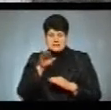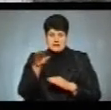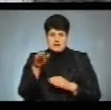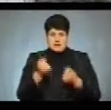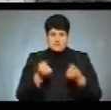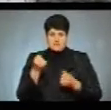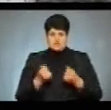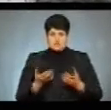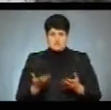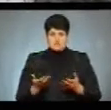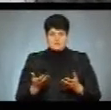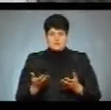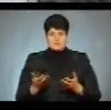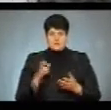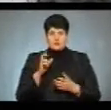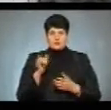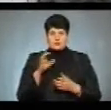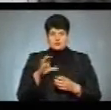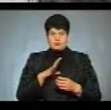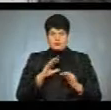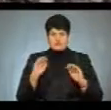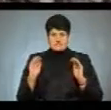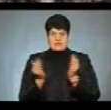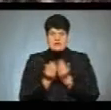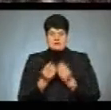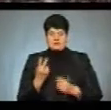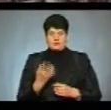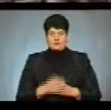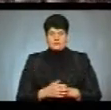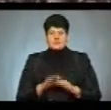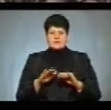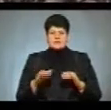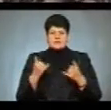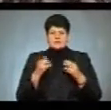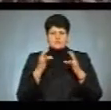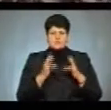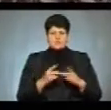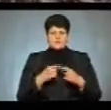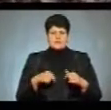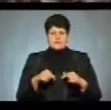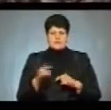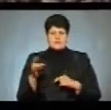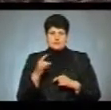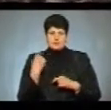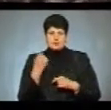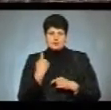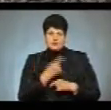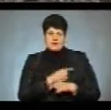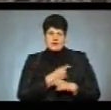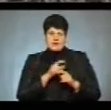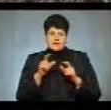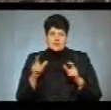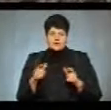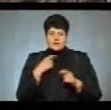машина, ви розумієте? Бус був складений отако вдвоє. Діти зараз знаходяться у травматологічному відділенні Рівненської обласної лікарні. Зі